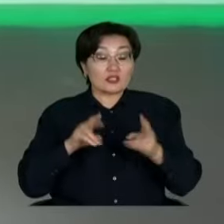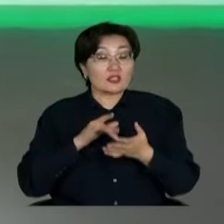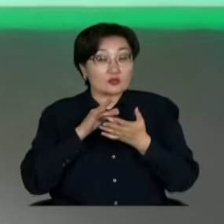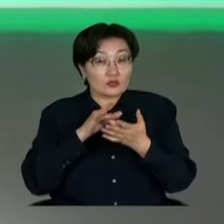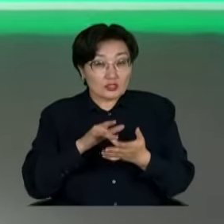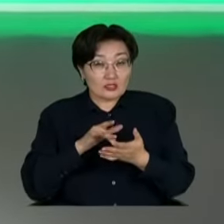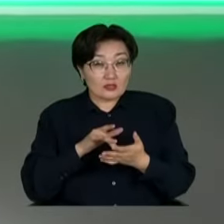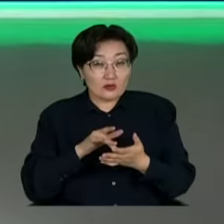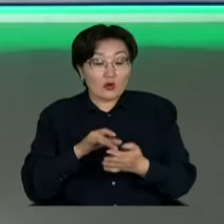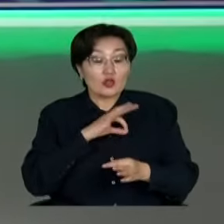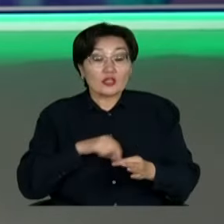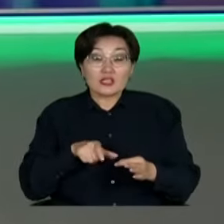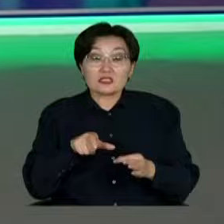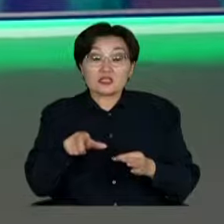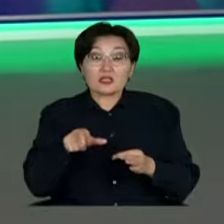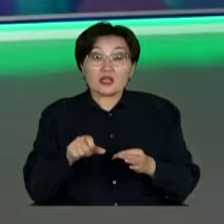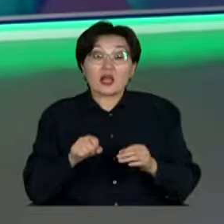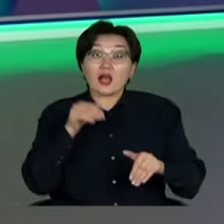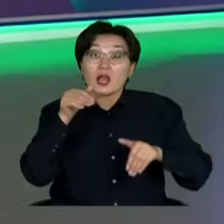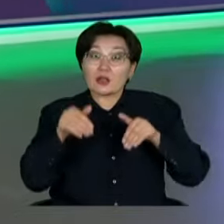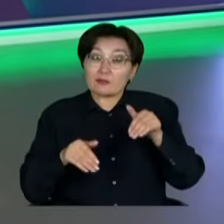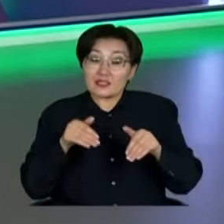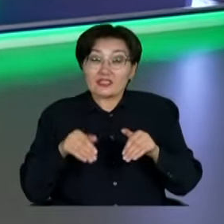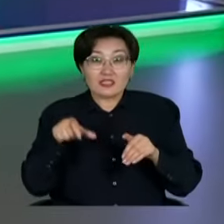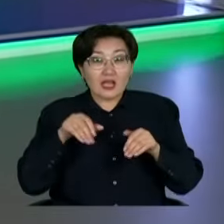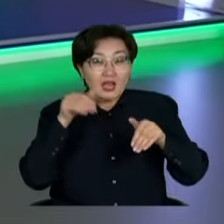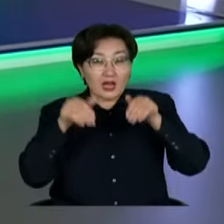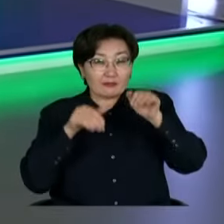арналған, және де альпинистерге арналған жолдар болып бөлінеді.